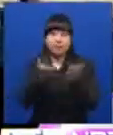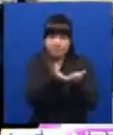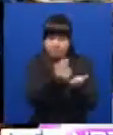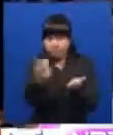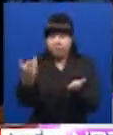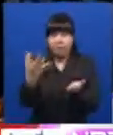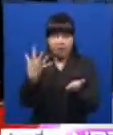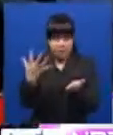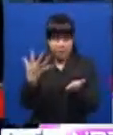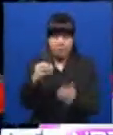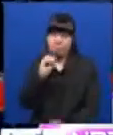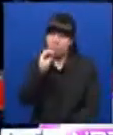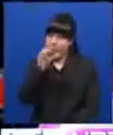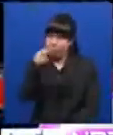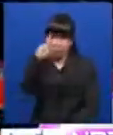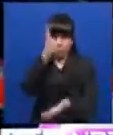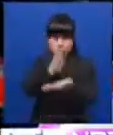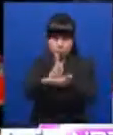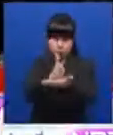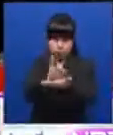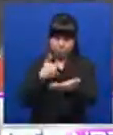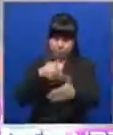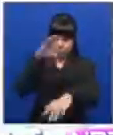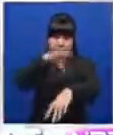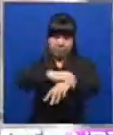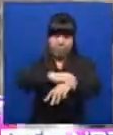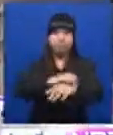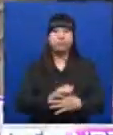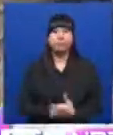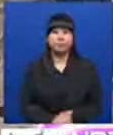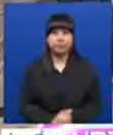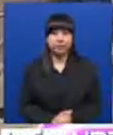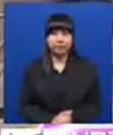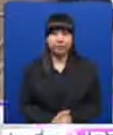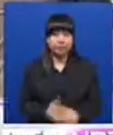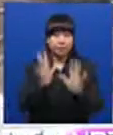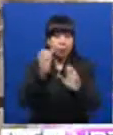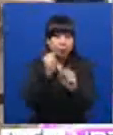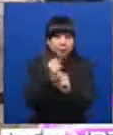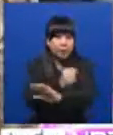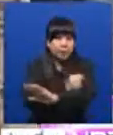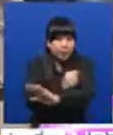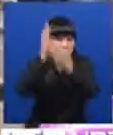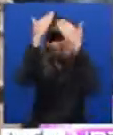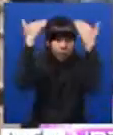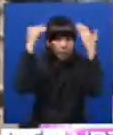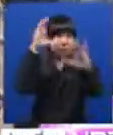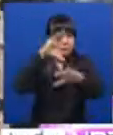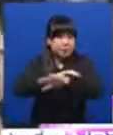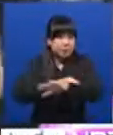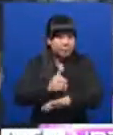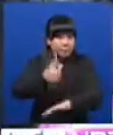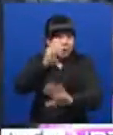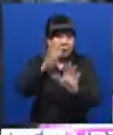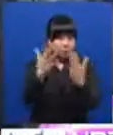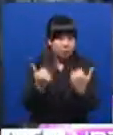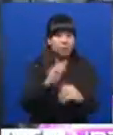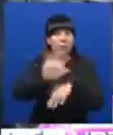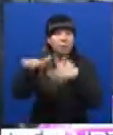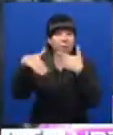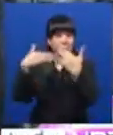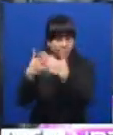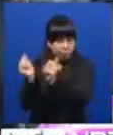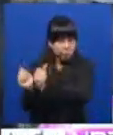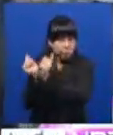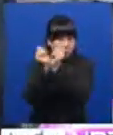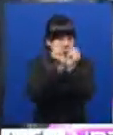จึงส่งสัญญาณให้หยุดและแสดงตัวเข้าจับกุม ลูกเรือประมงสัญชาติเวียดนามที่ถูกจับกุมได้ขณะนี้นะครับทั้งหมดจะถูกนำกลับไปดำ